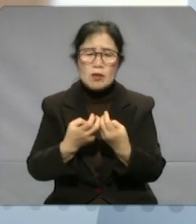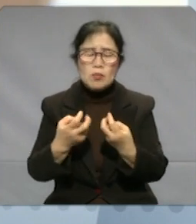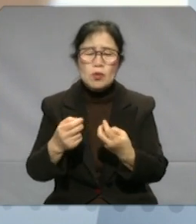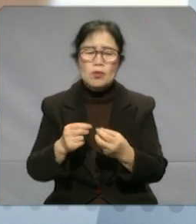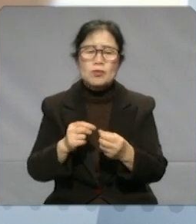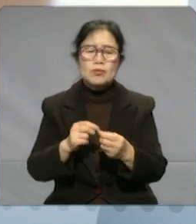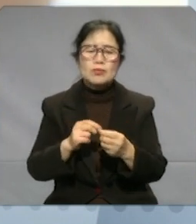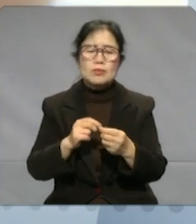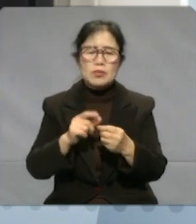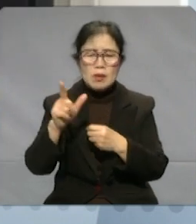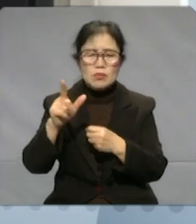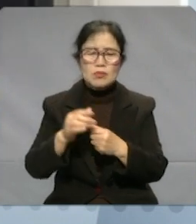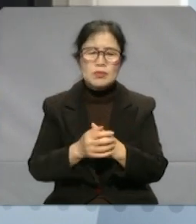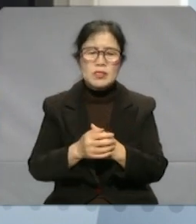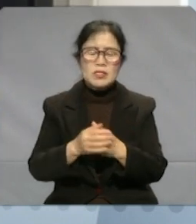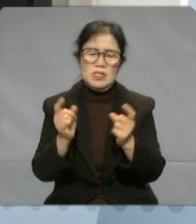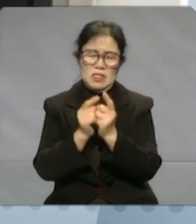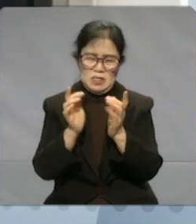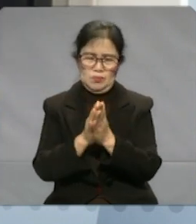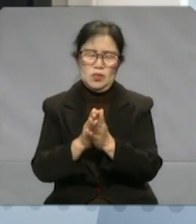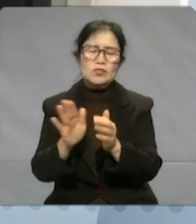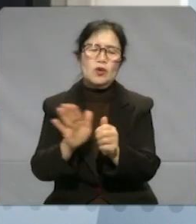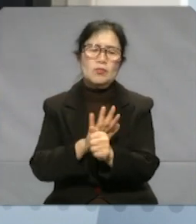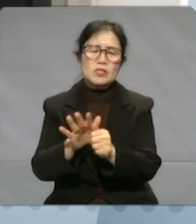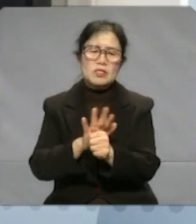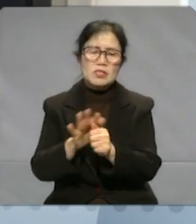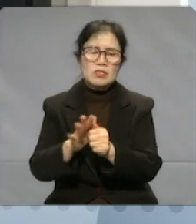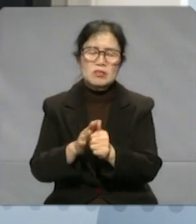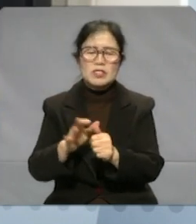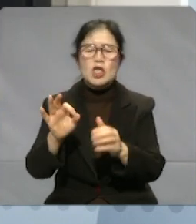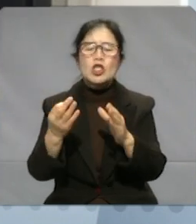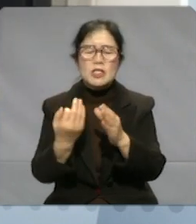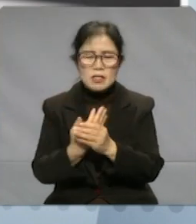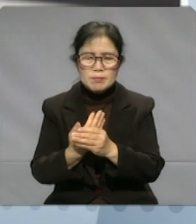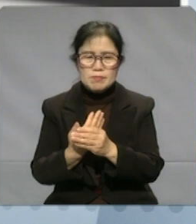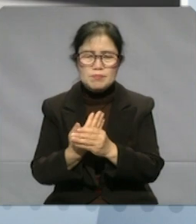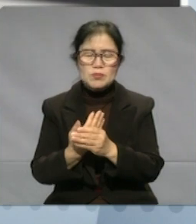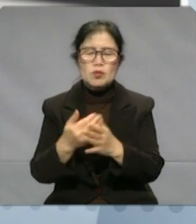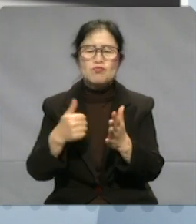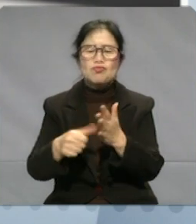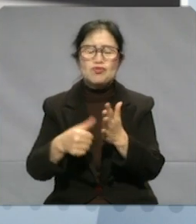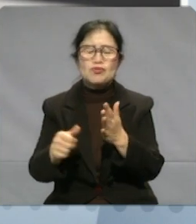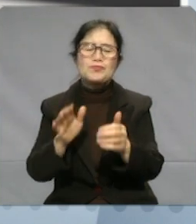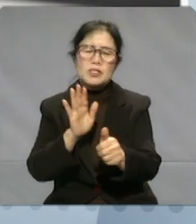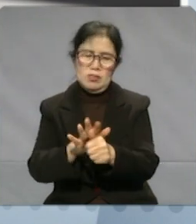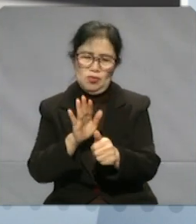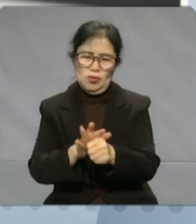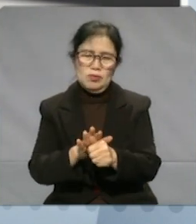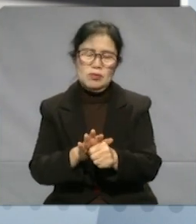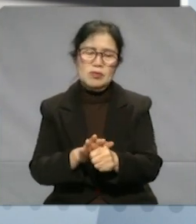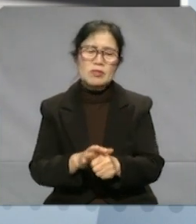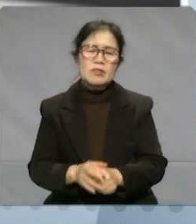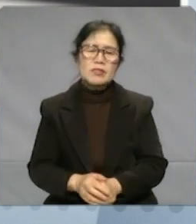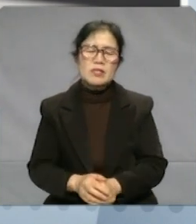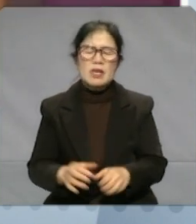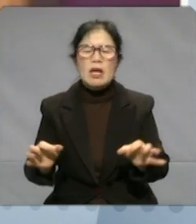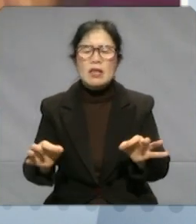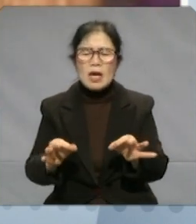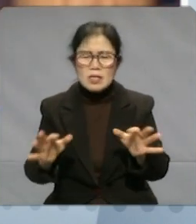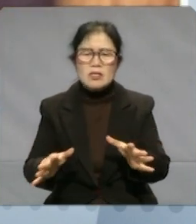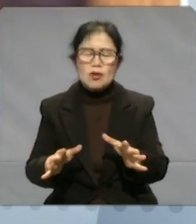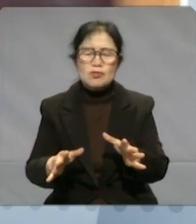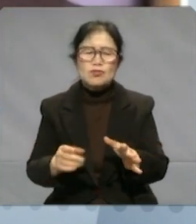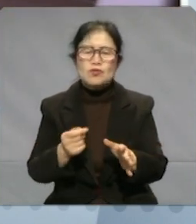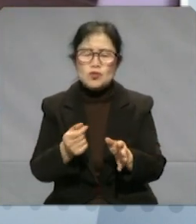주로 직접적인 서비스, 현금 내지는 현물 지원이다라고 생각이 됩니다. 단기적으로는